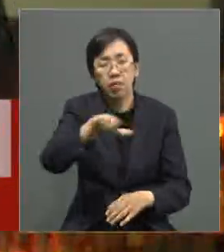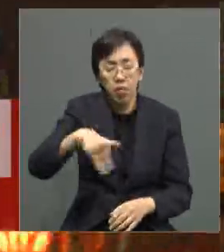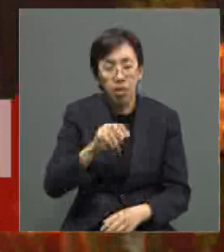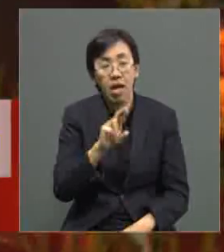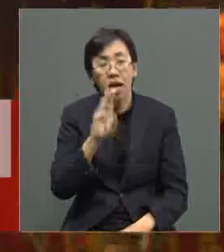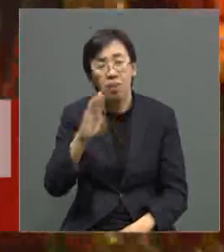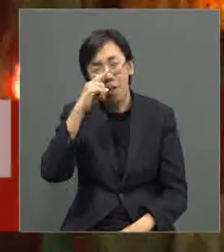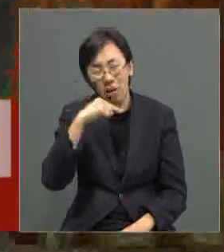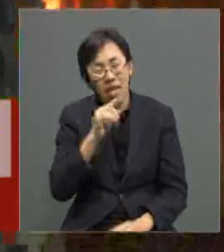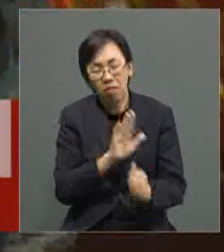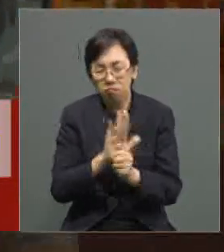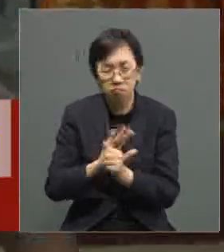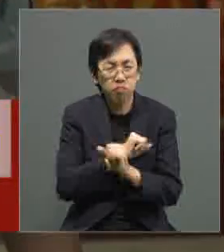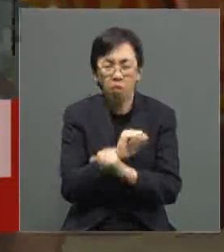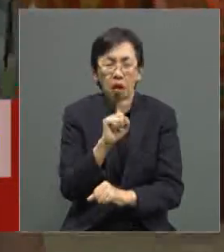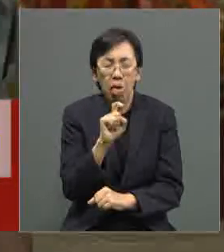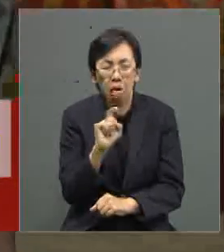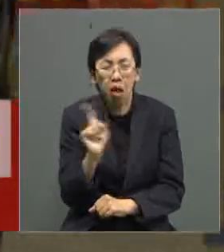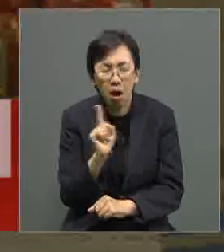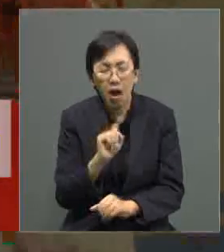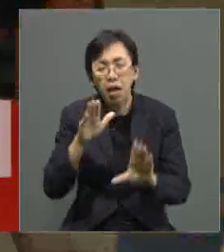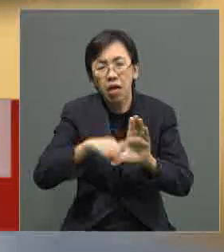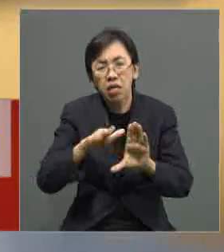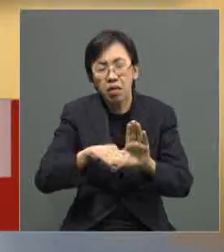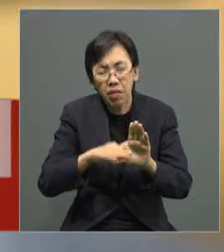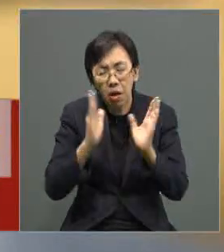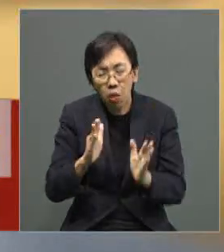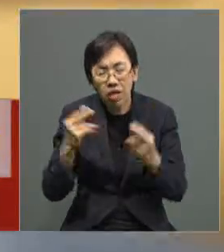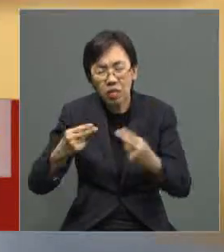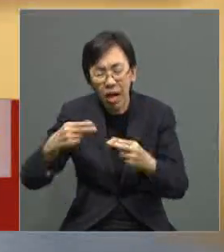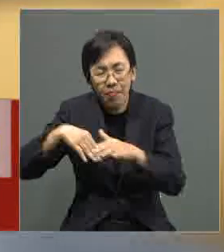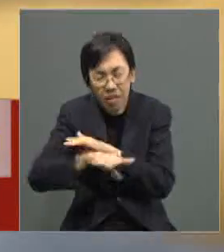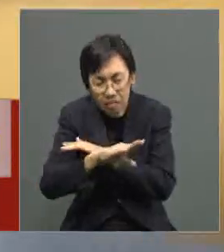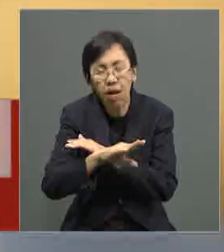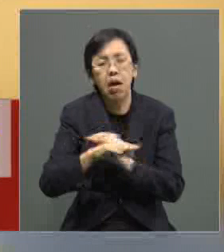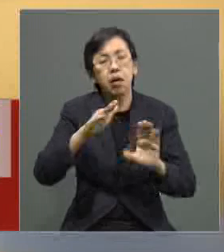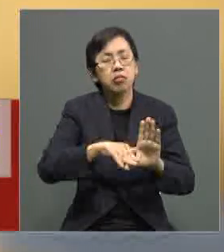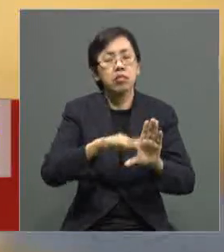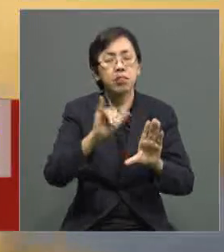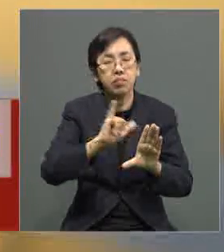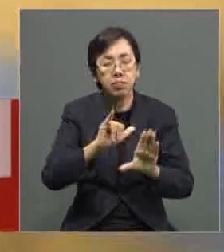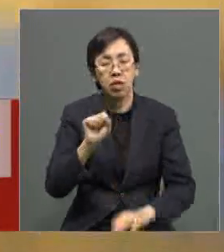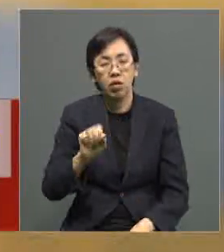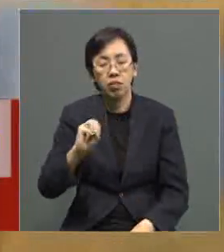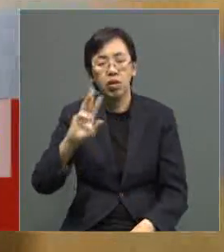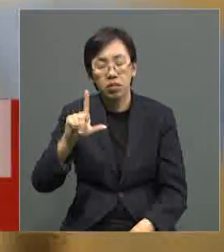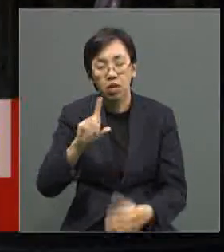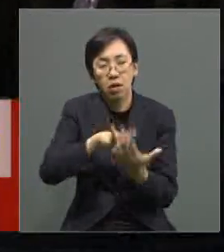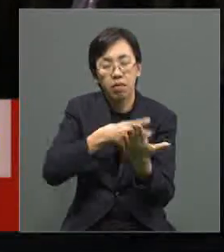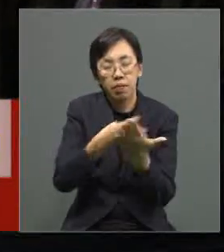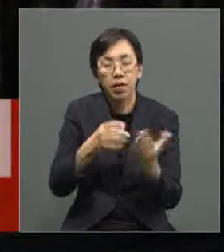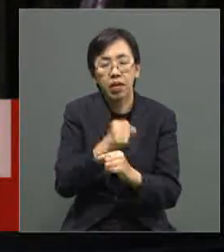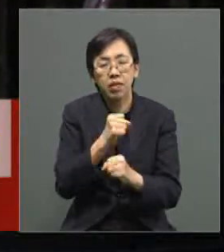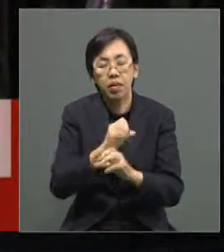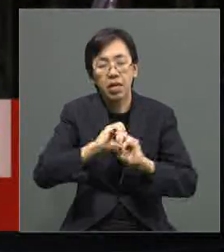ทยเนี่ยไม่เอื้ออำนวยค่ะอย่างเช่นเรื่องของการขึ้นทะเบียนดูแลผู้ลี้ภัยซึ่งก็ทราบมาว่าสมช.จะวางแนวทางการทำงานให้เป็นมาตรฐ